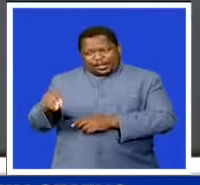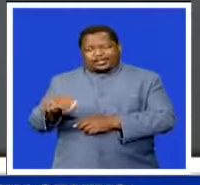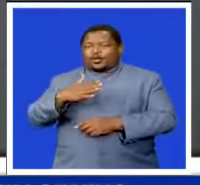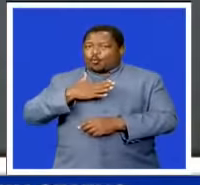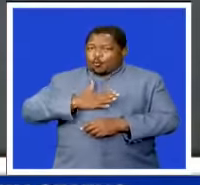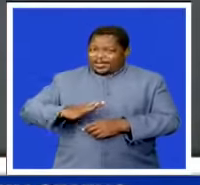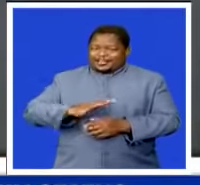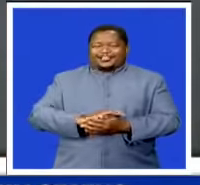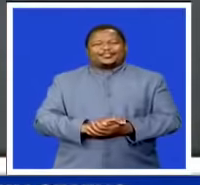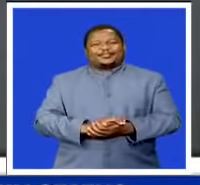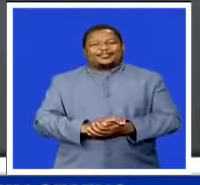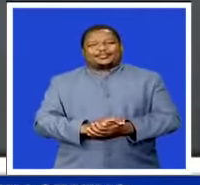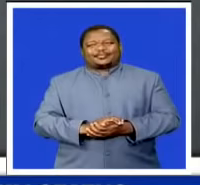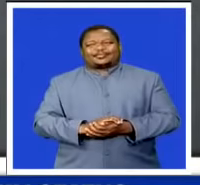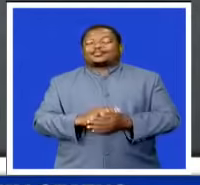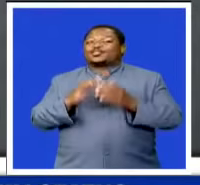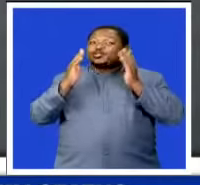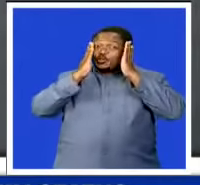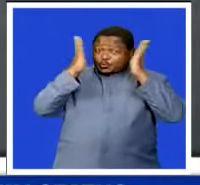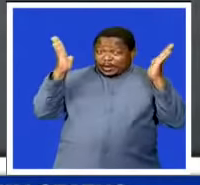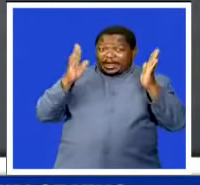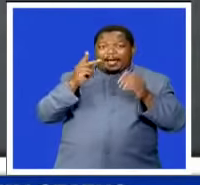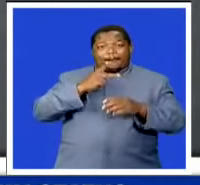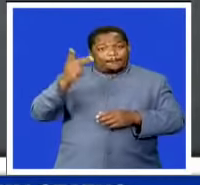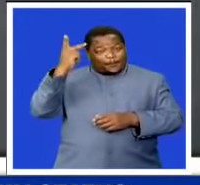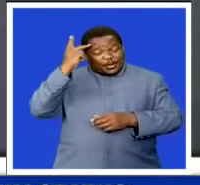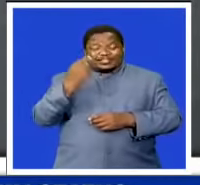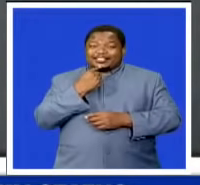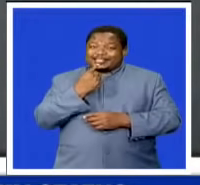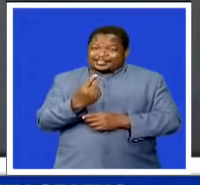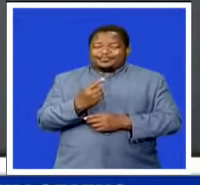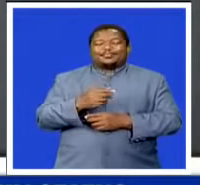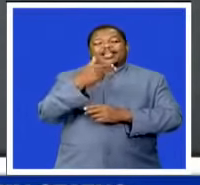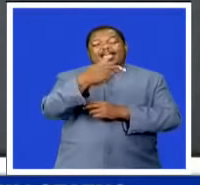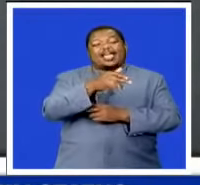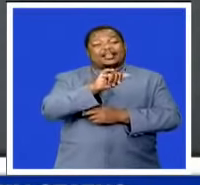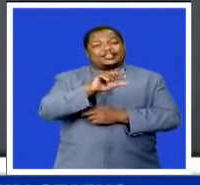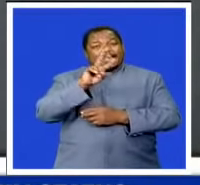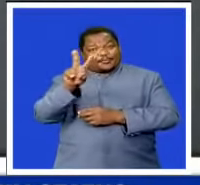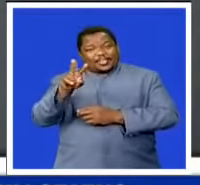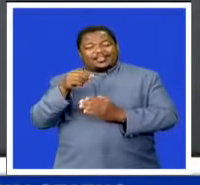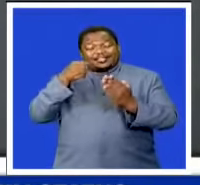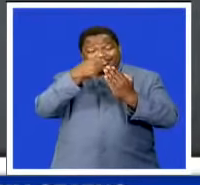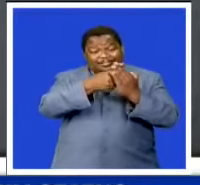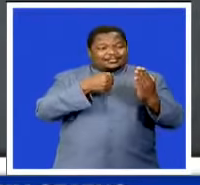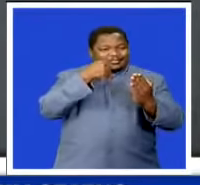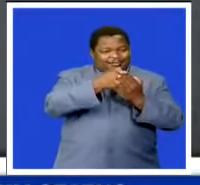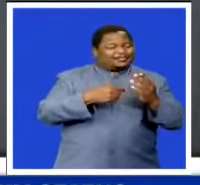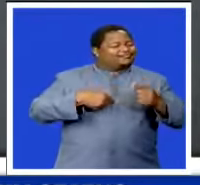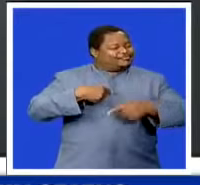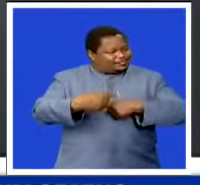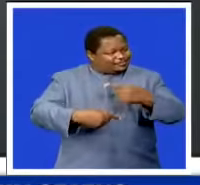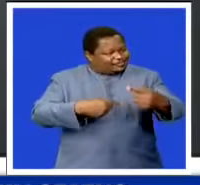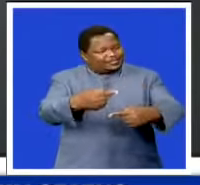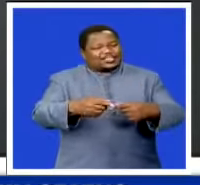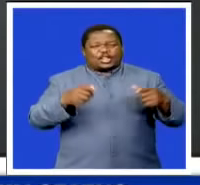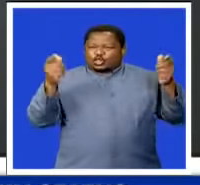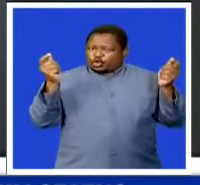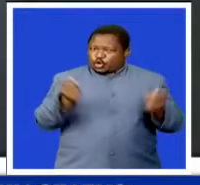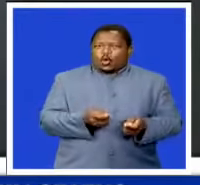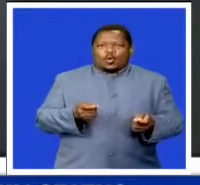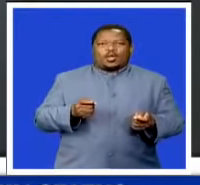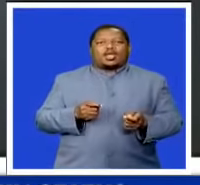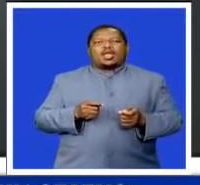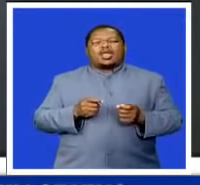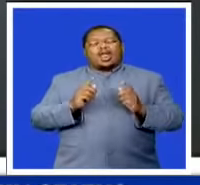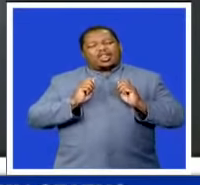tekulwa nalesifo tichubeke tibe ngileticinile noma selihambe umgamu lomuthe ekulweni naleligciwane.